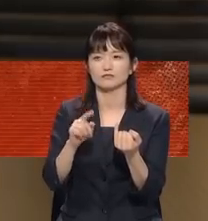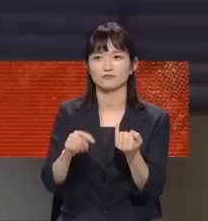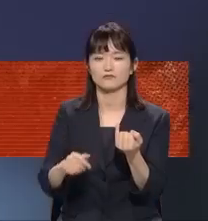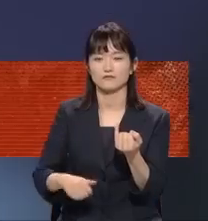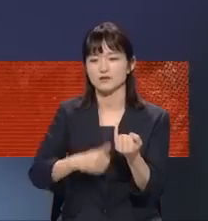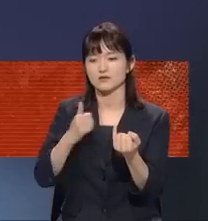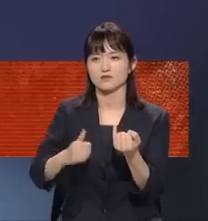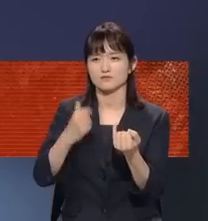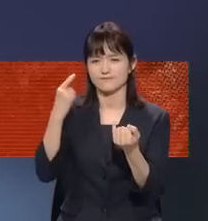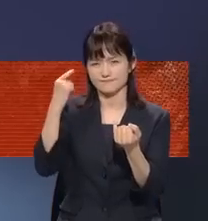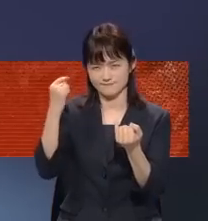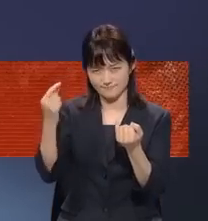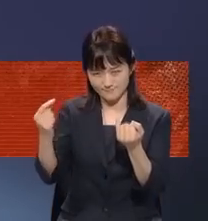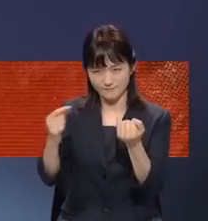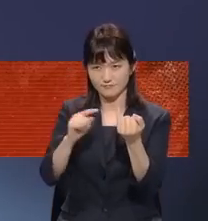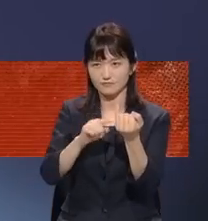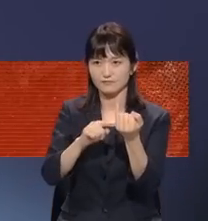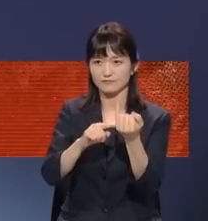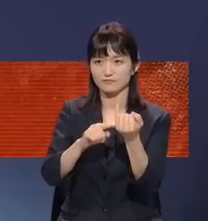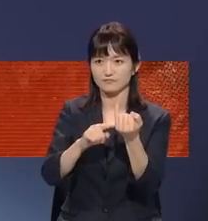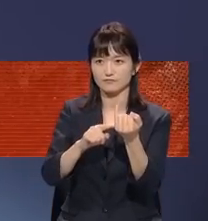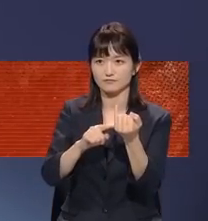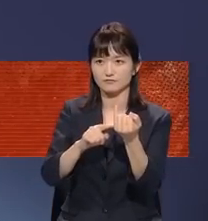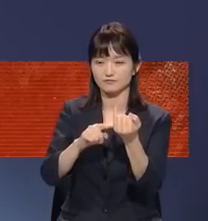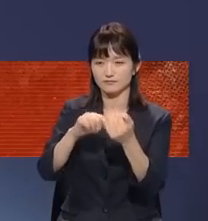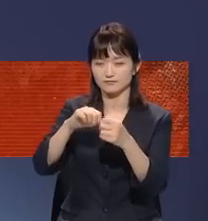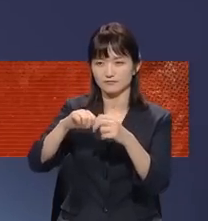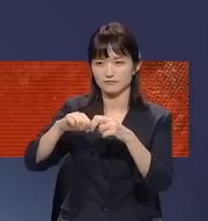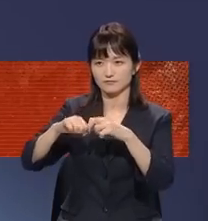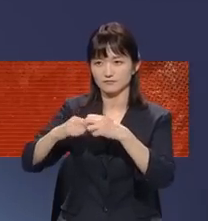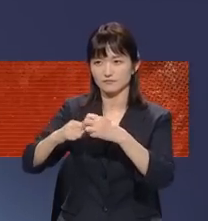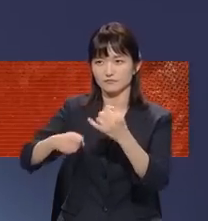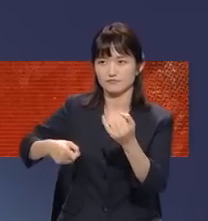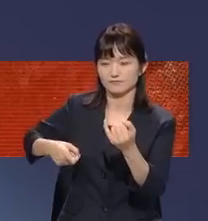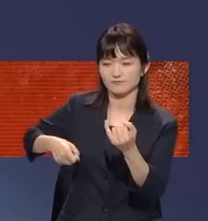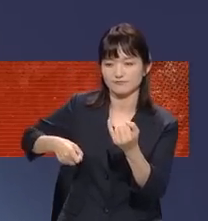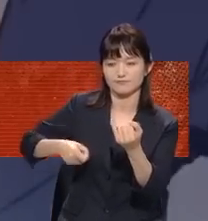분이 풀리지 않았는데 조금 전에 얘기하셨던 것처럼 차량에서